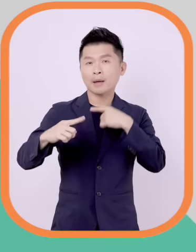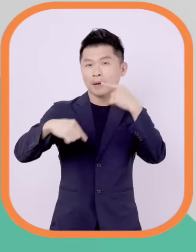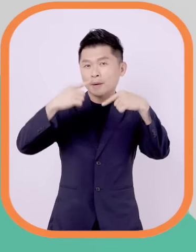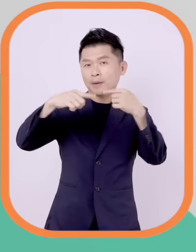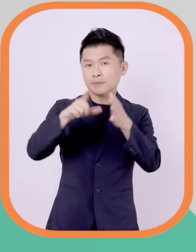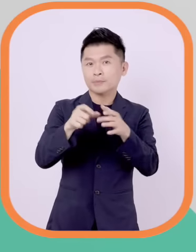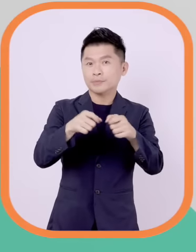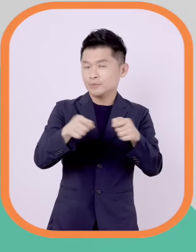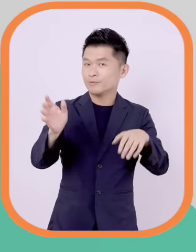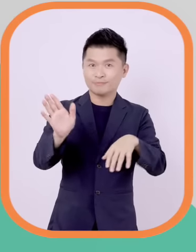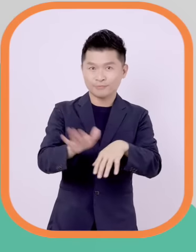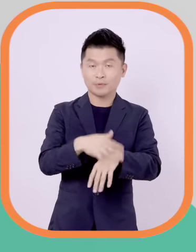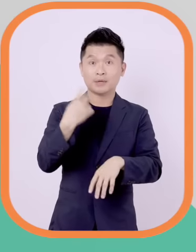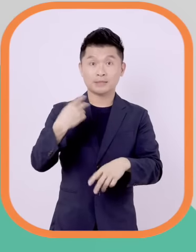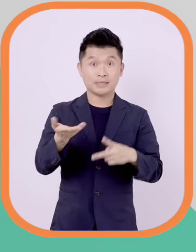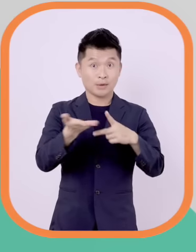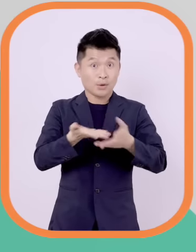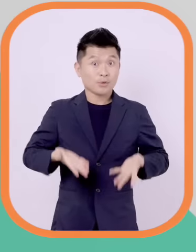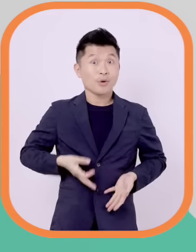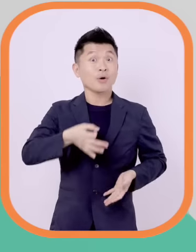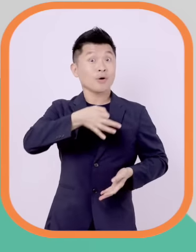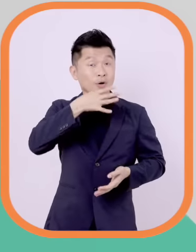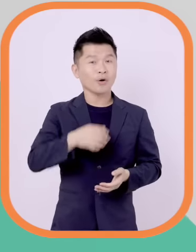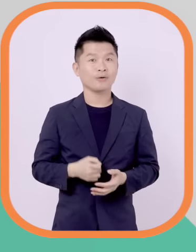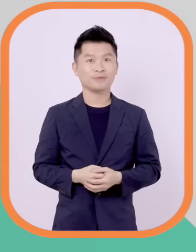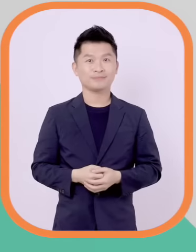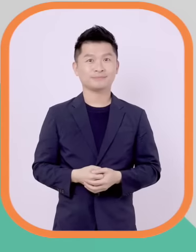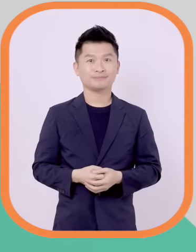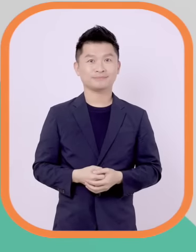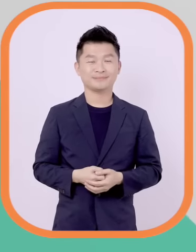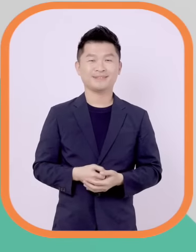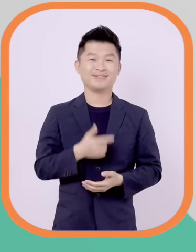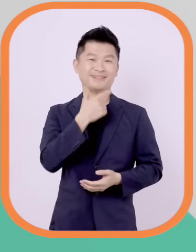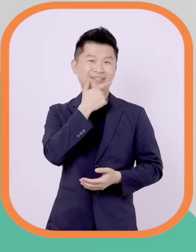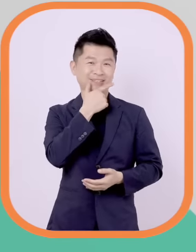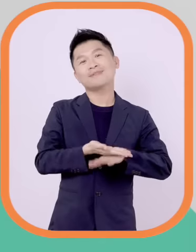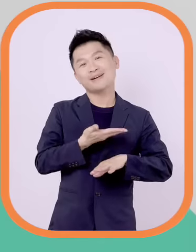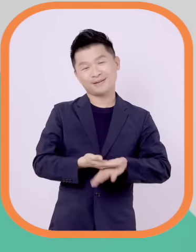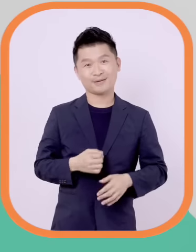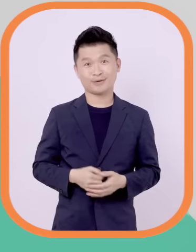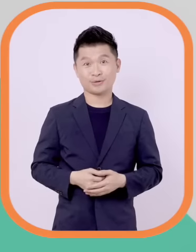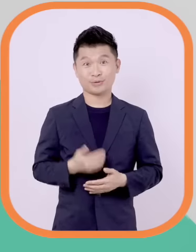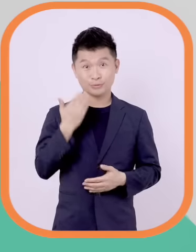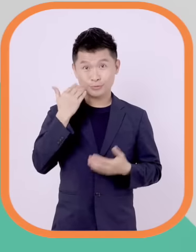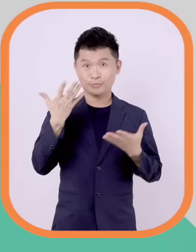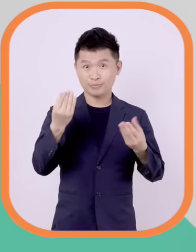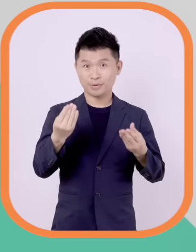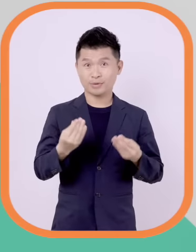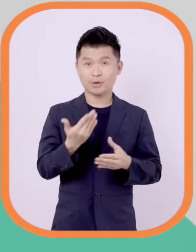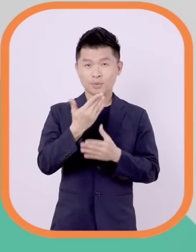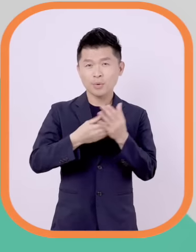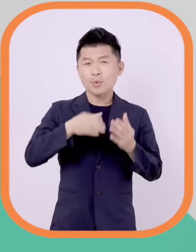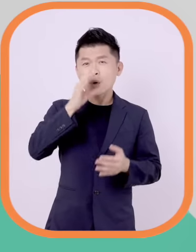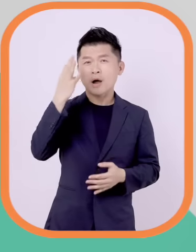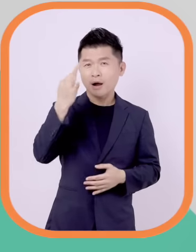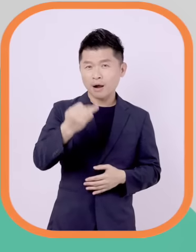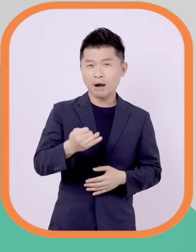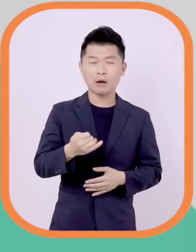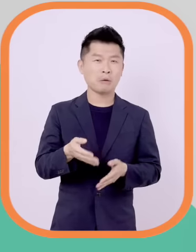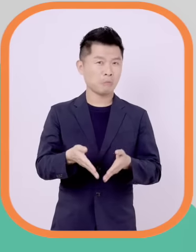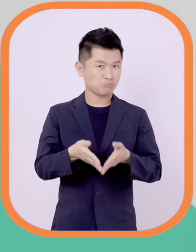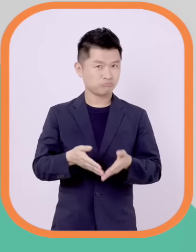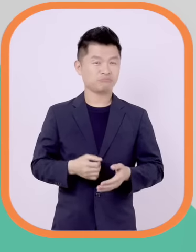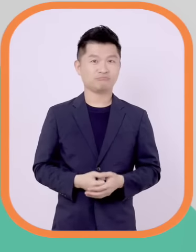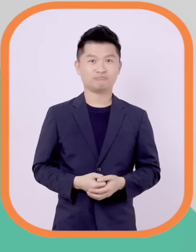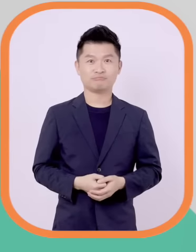担，开庭的时间不会过长，也会有充分的休息时间。 那我就放心了，不然我还担心要